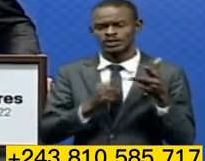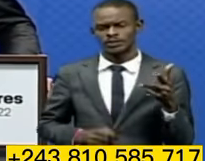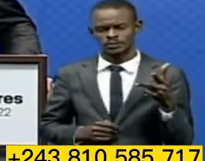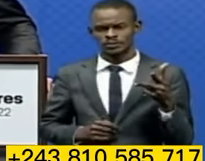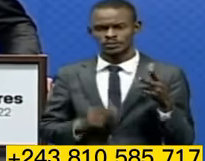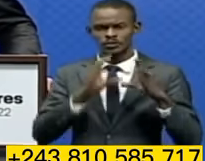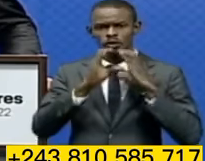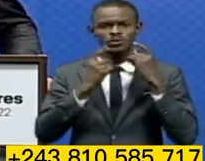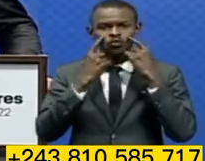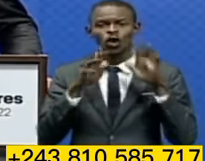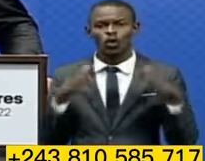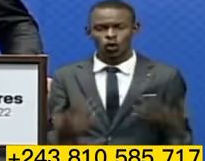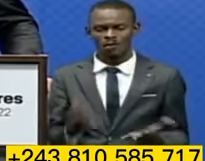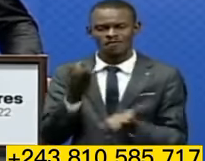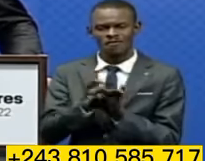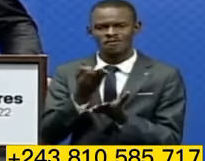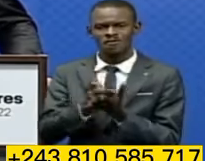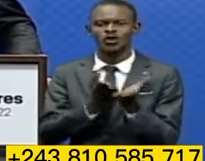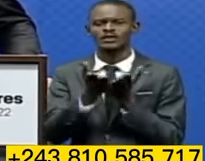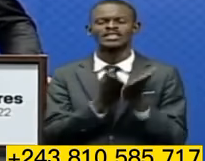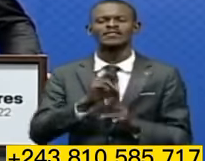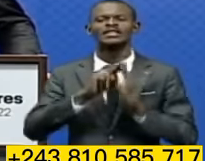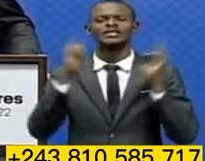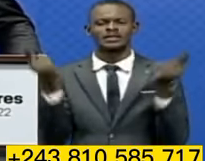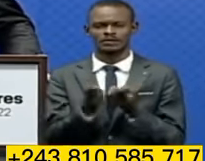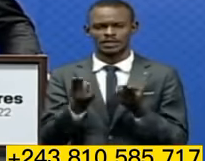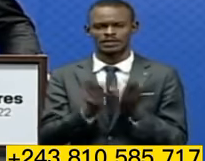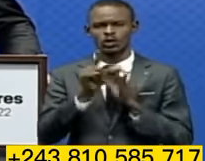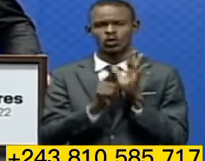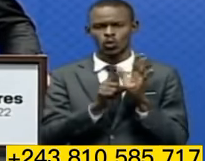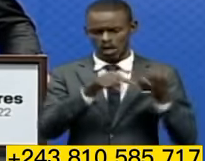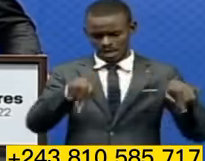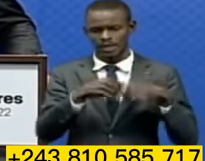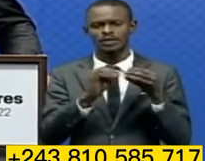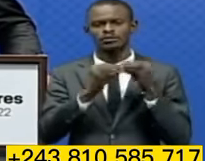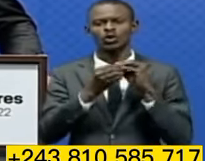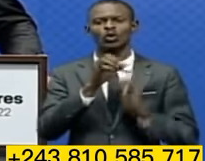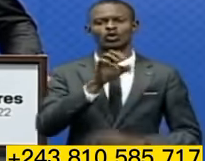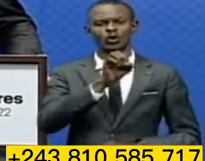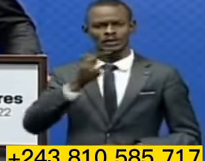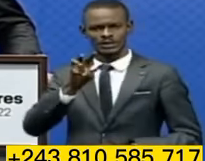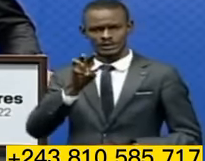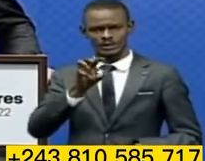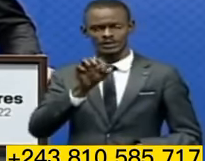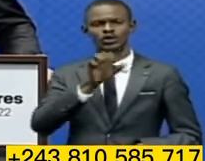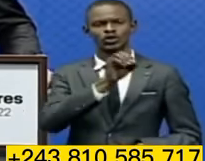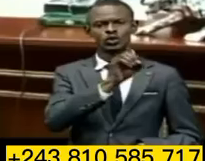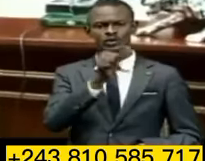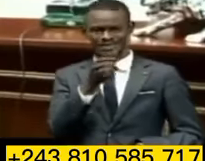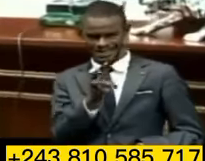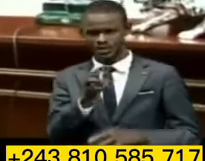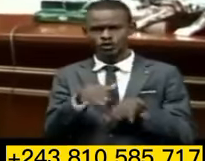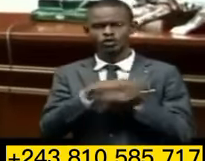de service universel. La loi cadre numéro 013-2002 du 16 octobre 2002 sur les télécommunications